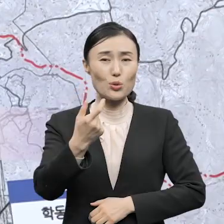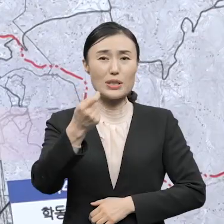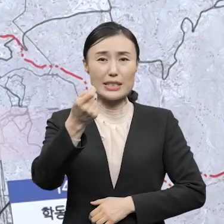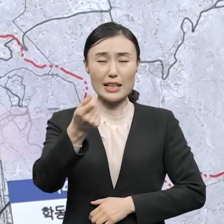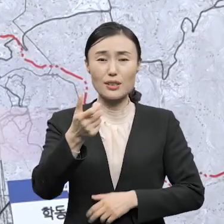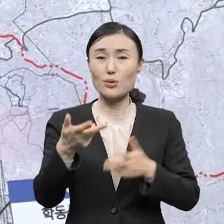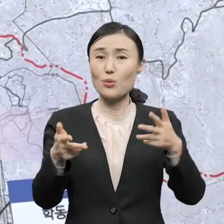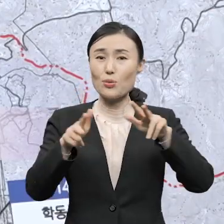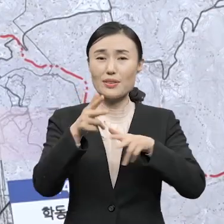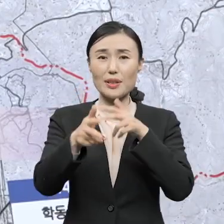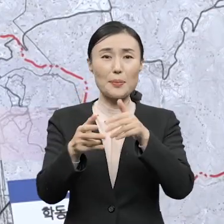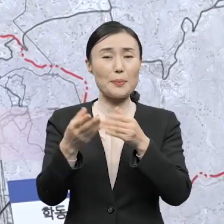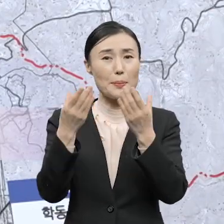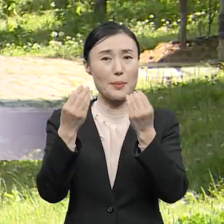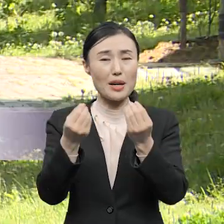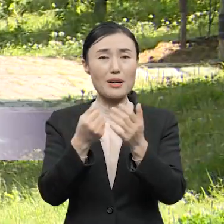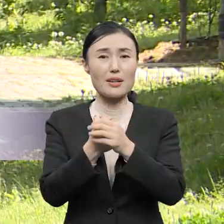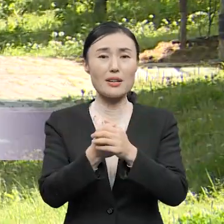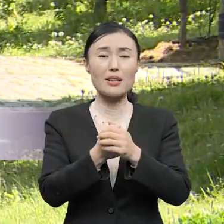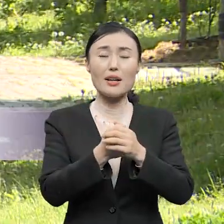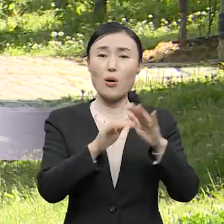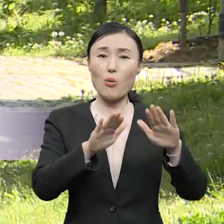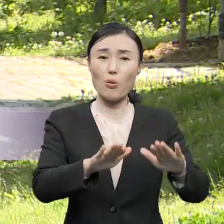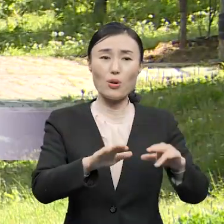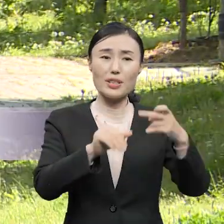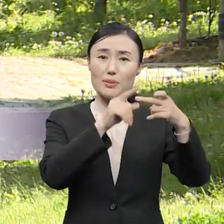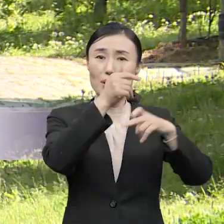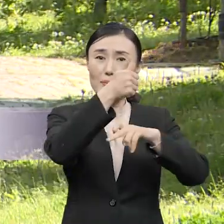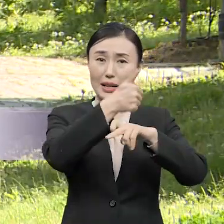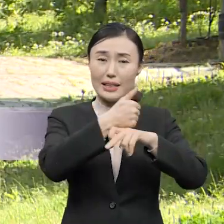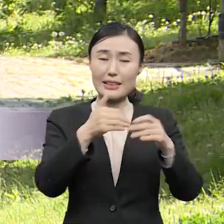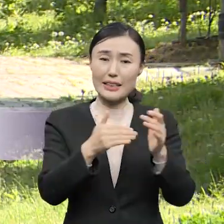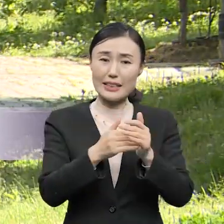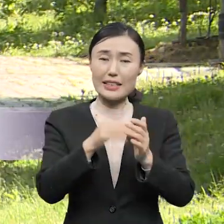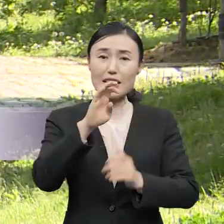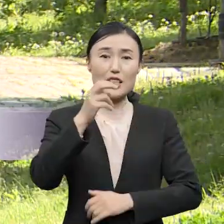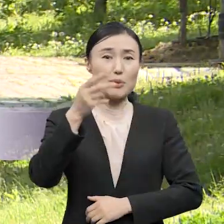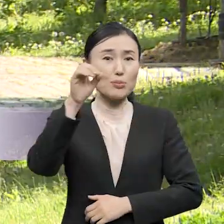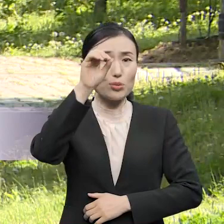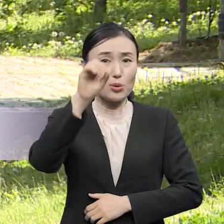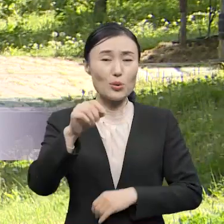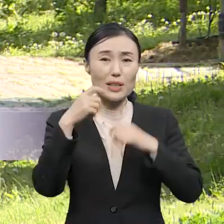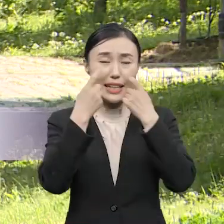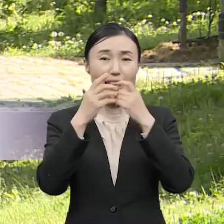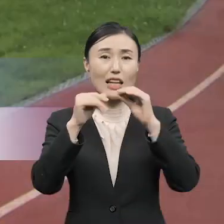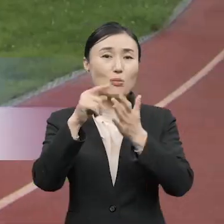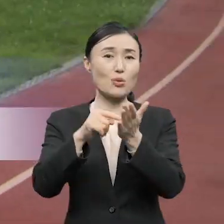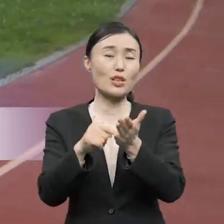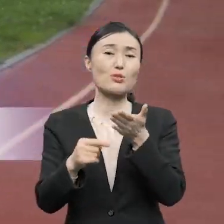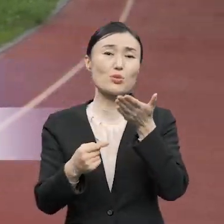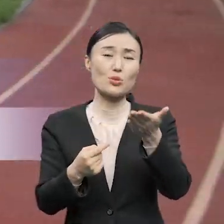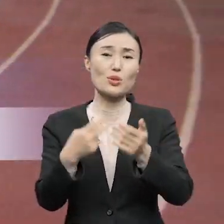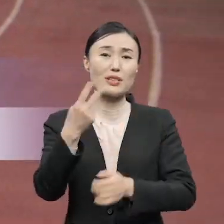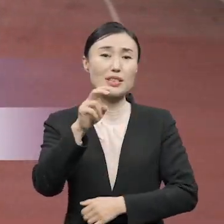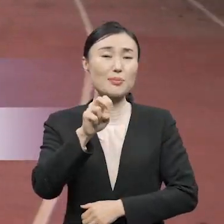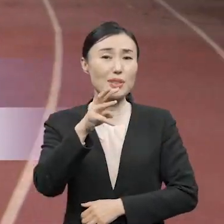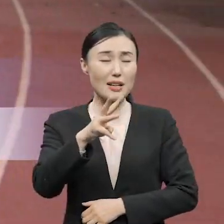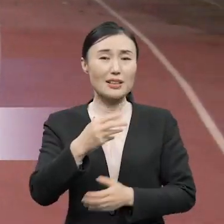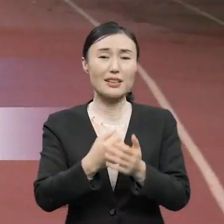조성을 완료했으며 올해 말까지 사유지 42%를 보상하고 2023년까지